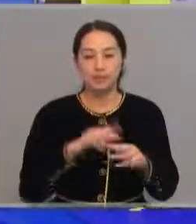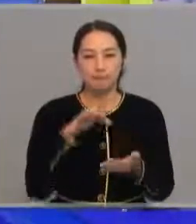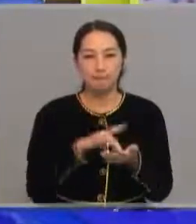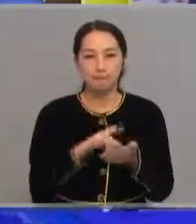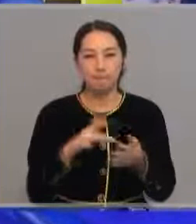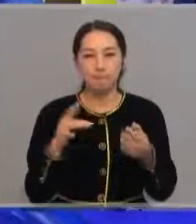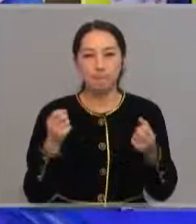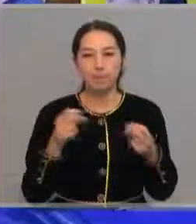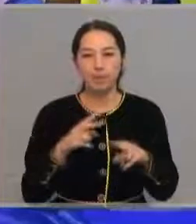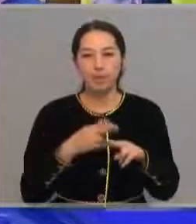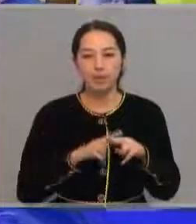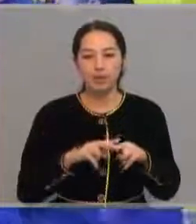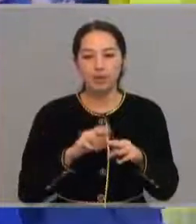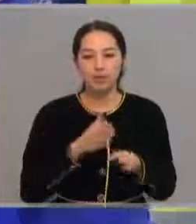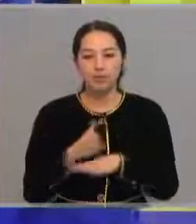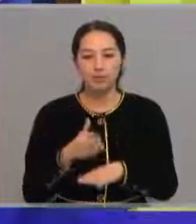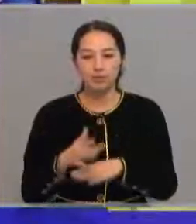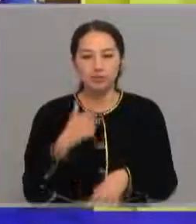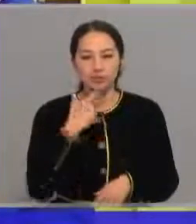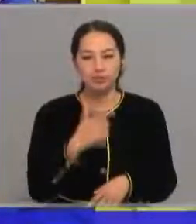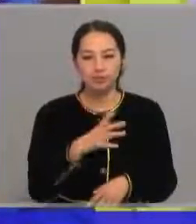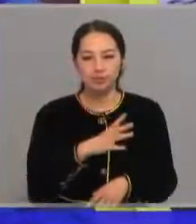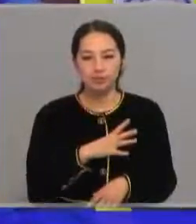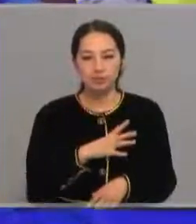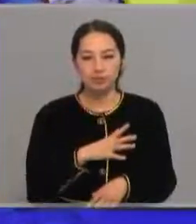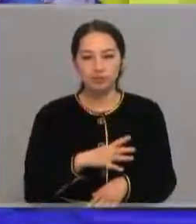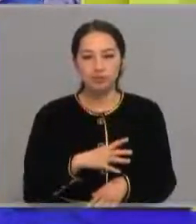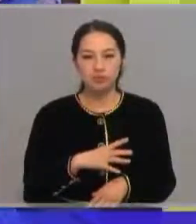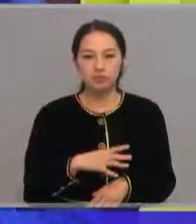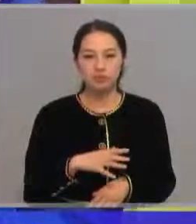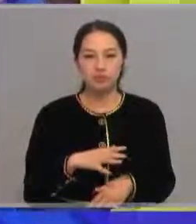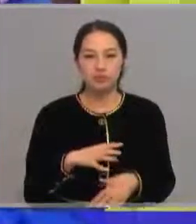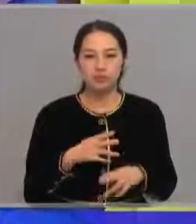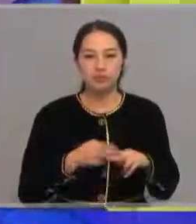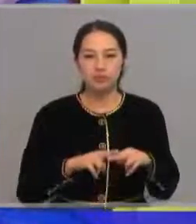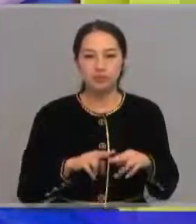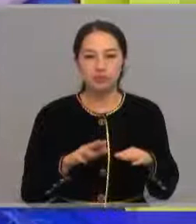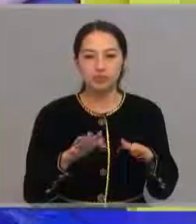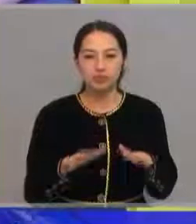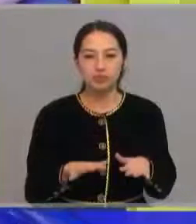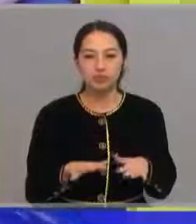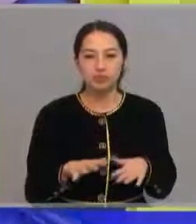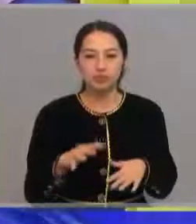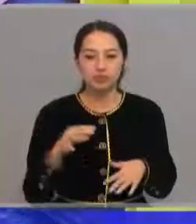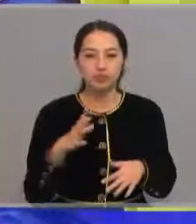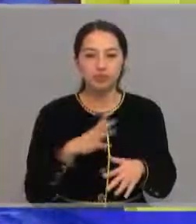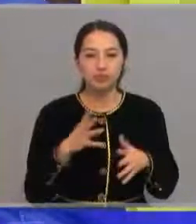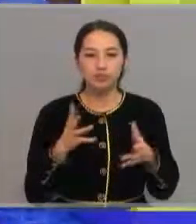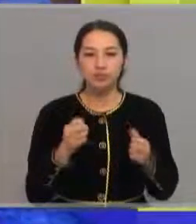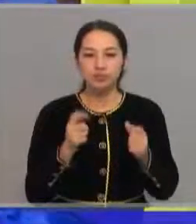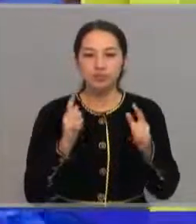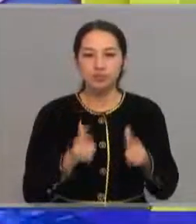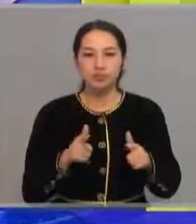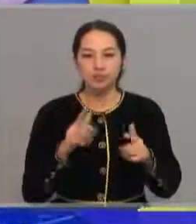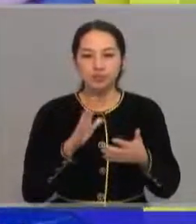арнаулы кітапханаларды аралап қарағандағы түйіндейтініміз, біріншіден соңғы қабылданған заңдардың жұмыс